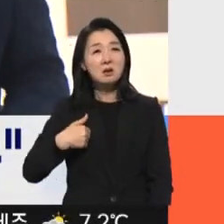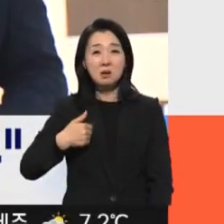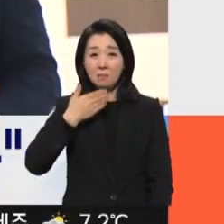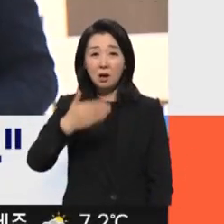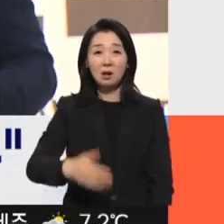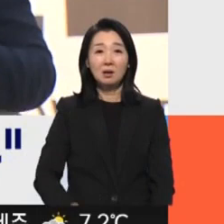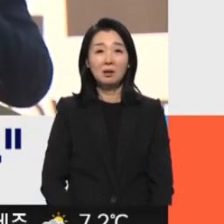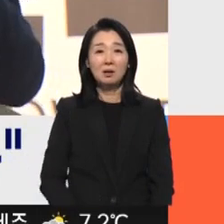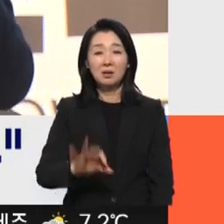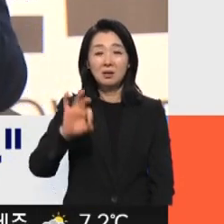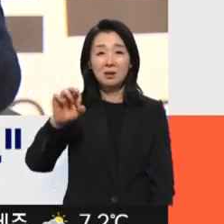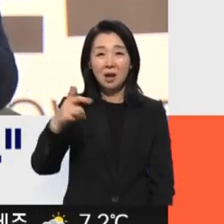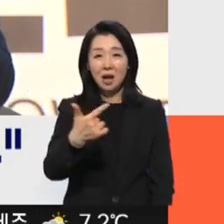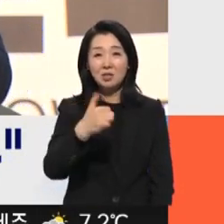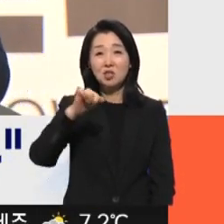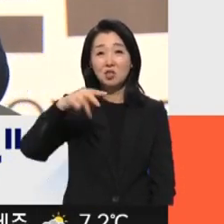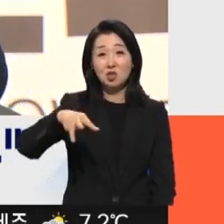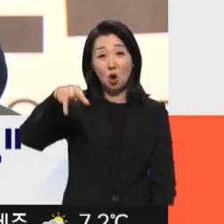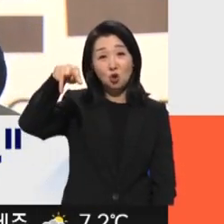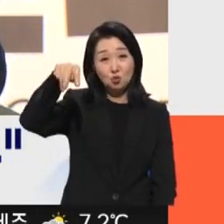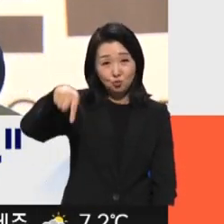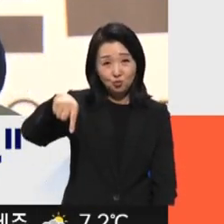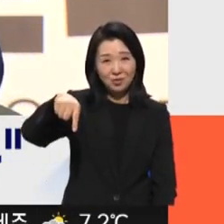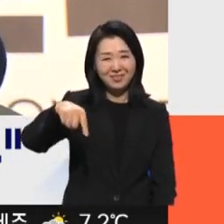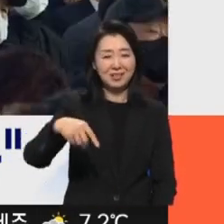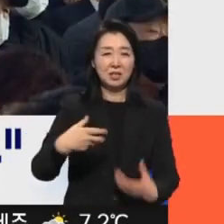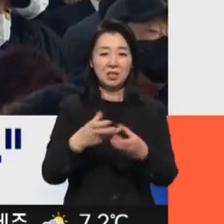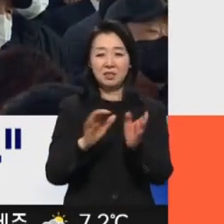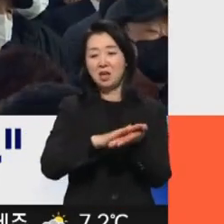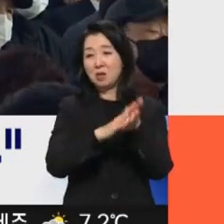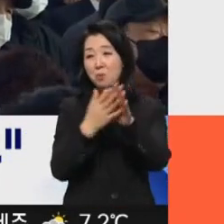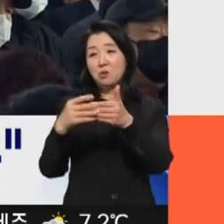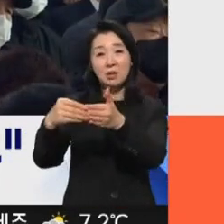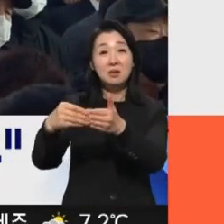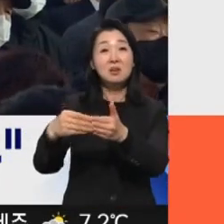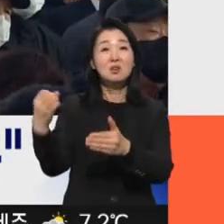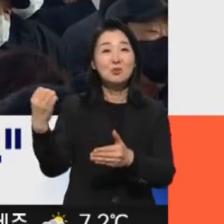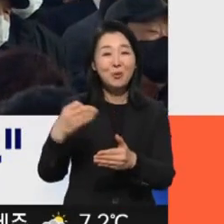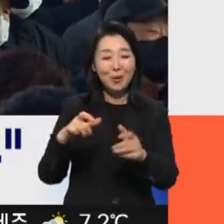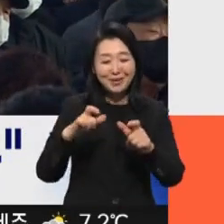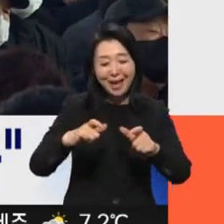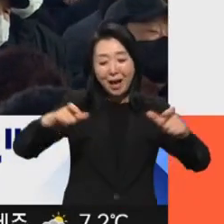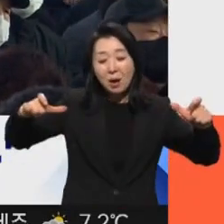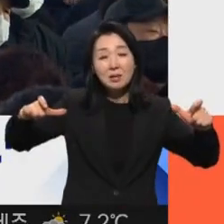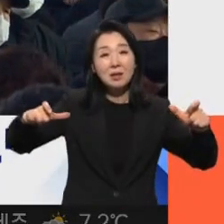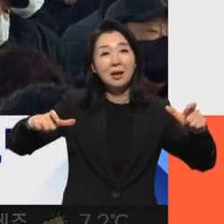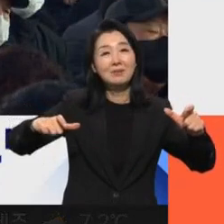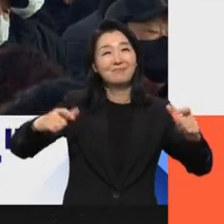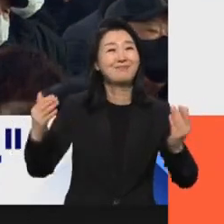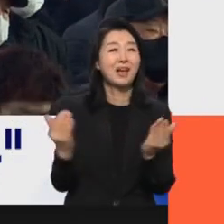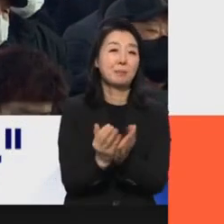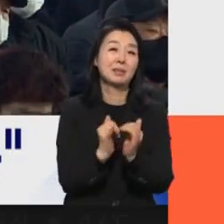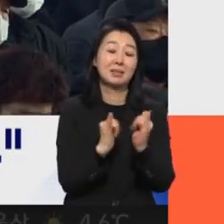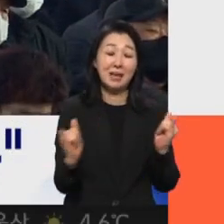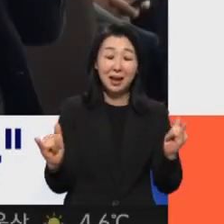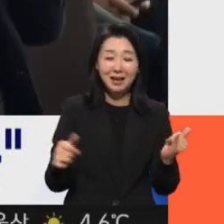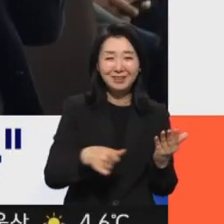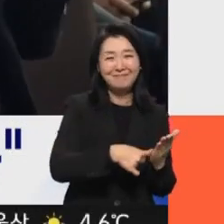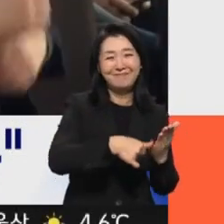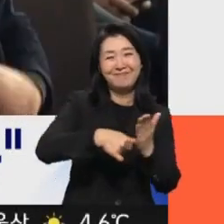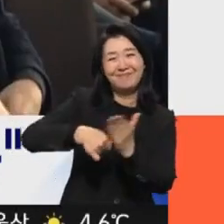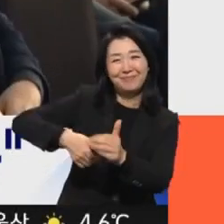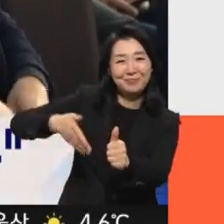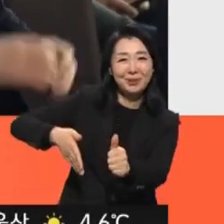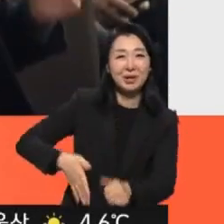했는데요. 안철수 의원은 여기에 맞서서 자신이 당의 변화를 이끌고 외연 확장이 가능한 적임자라면서 당원 표심